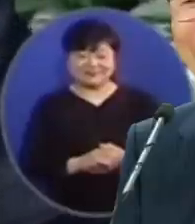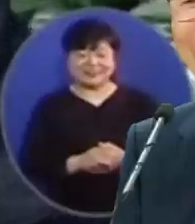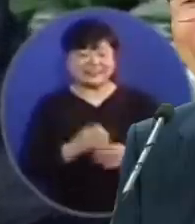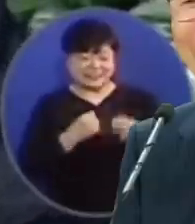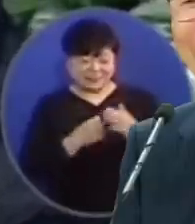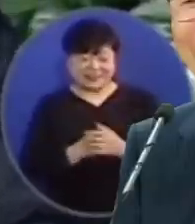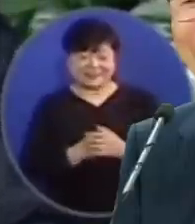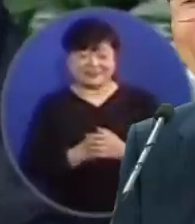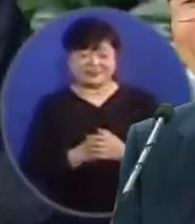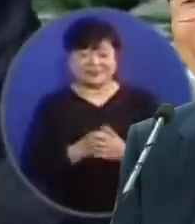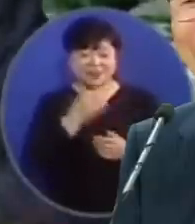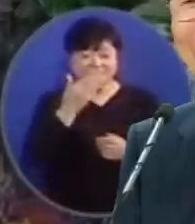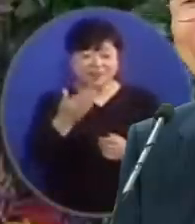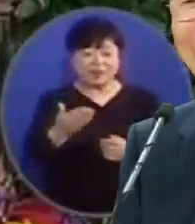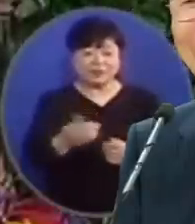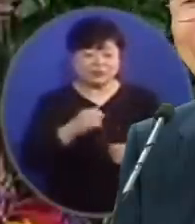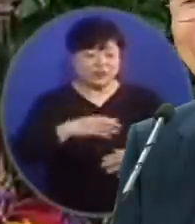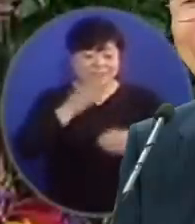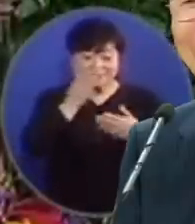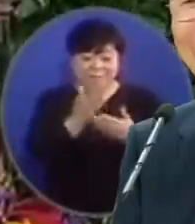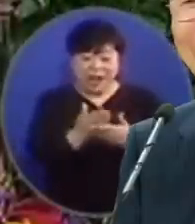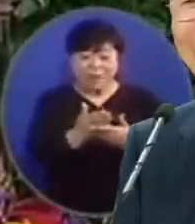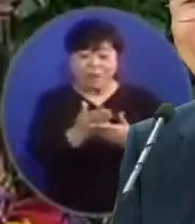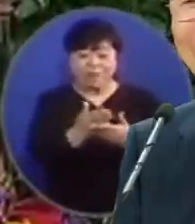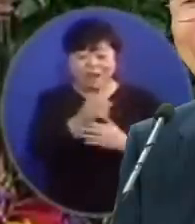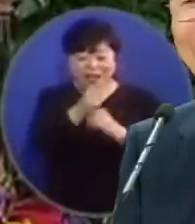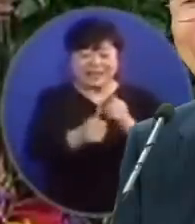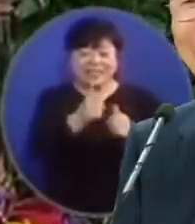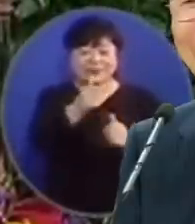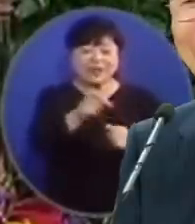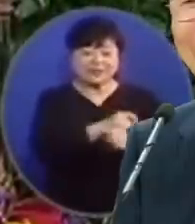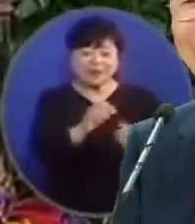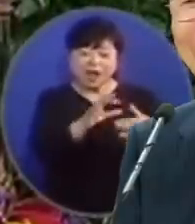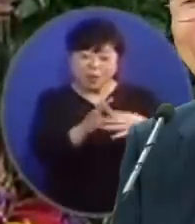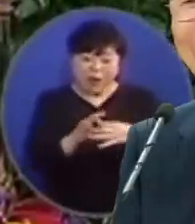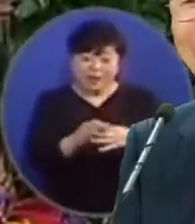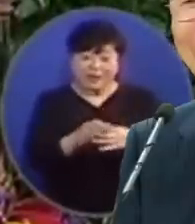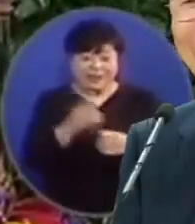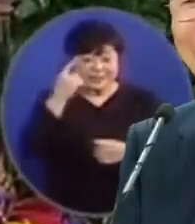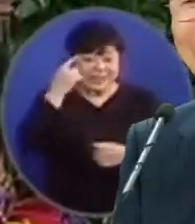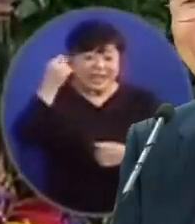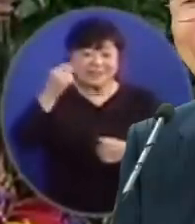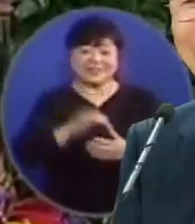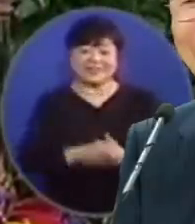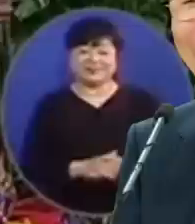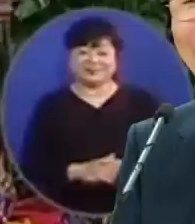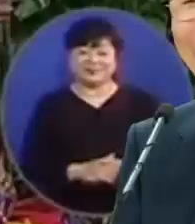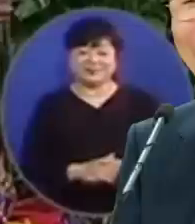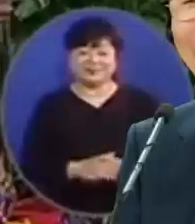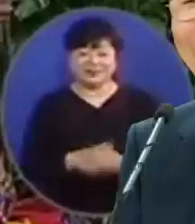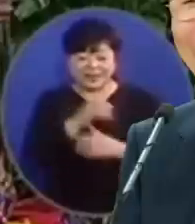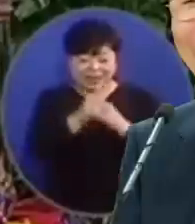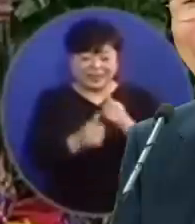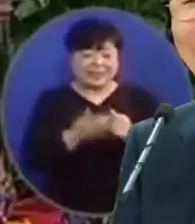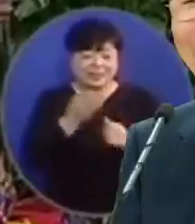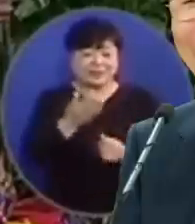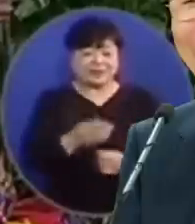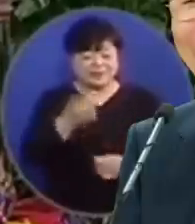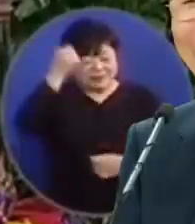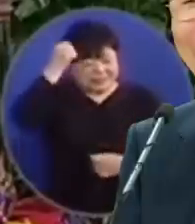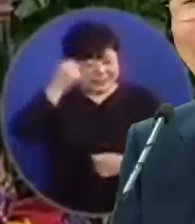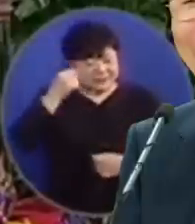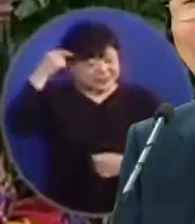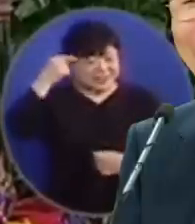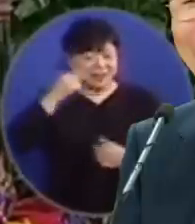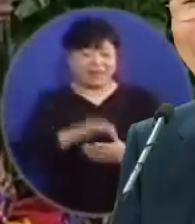그러므로 여러분 우리는 두려워하지 말고 이 하나님과의 특별한 관계를 생각하십시오. 내 하나님이라는 것을 우리가 깊이 생각해야